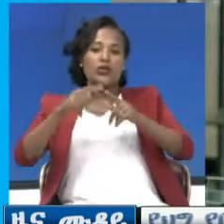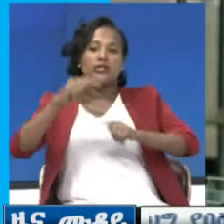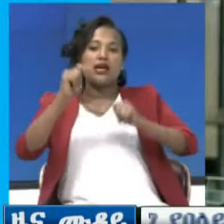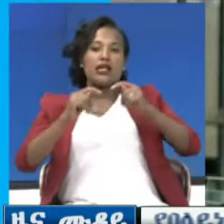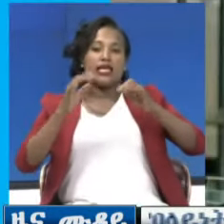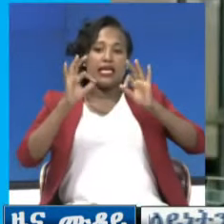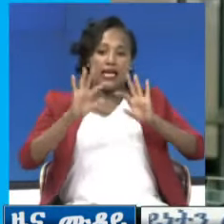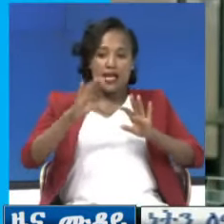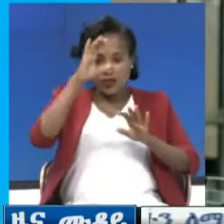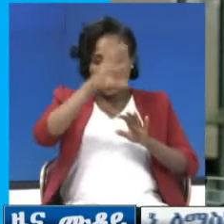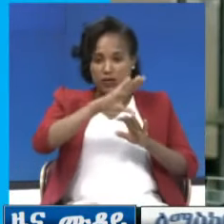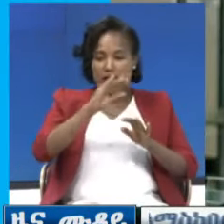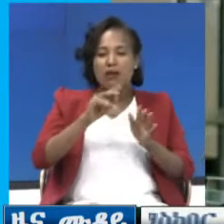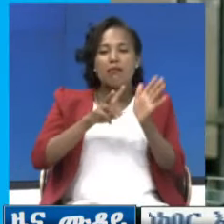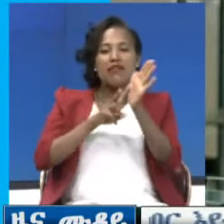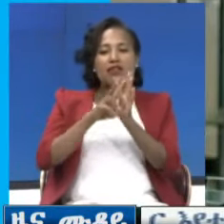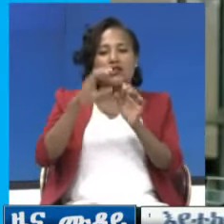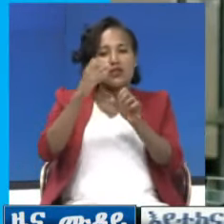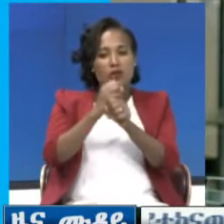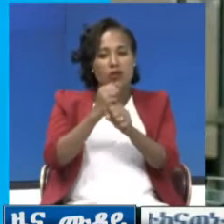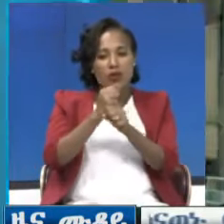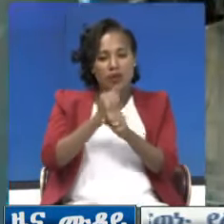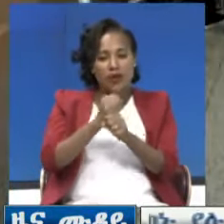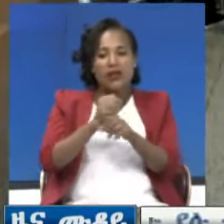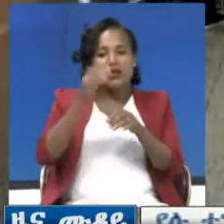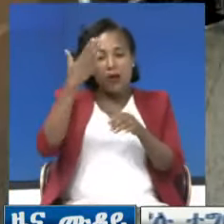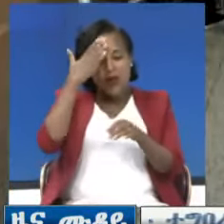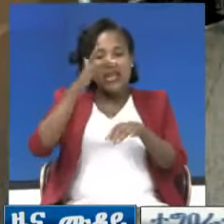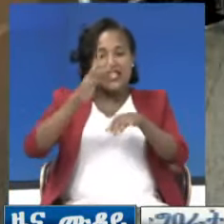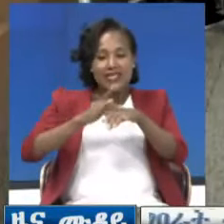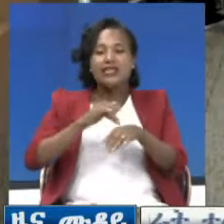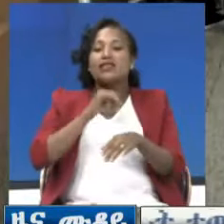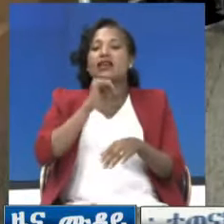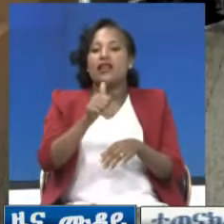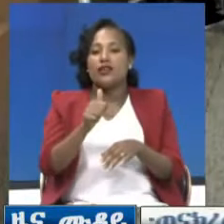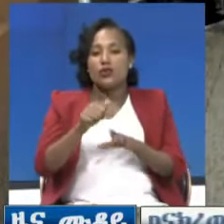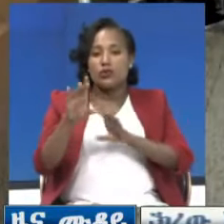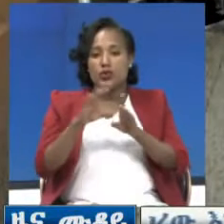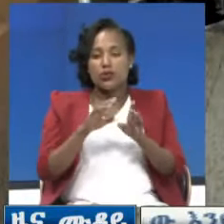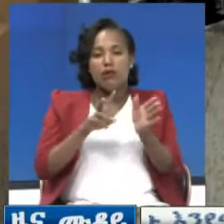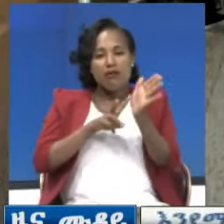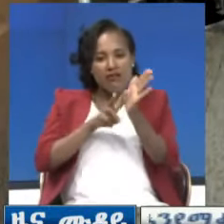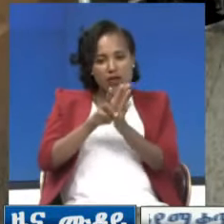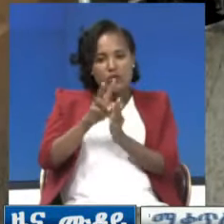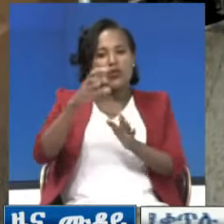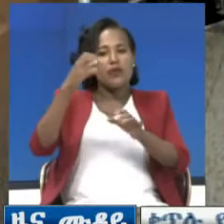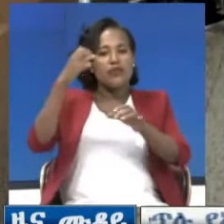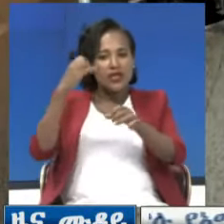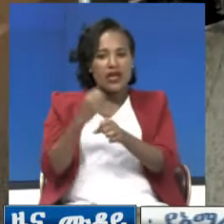ታሪክ የሌላቸውና በቫይረሱ ከተያዘ ሰው ጋር የታወቀ ንክኪ ያላደረጉ ሰዎች በቫይረሱ